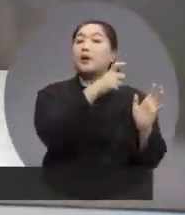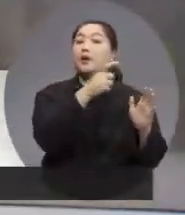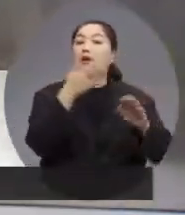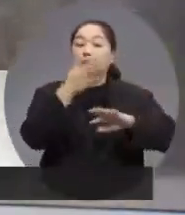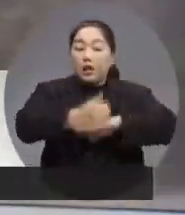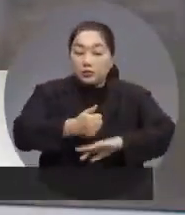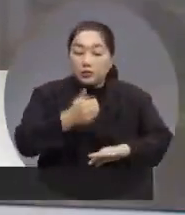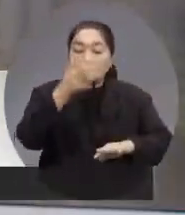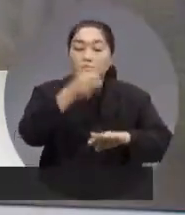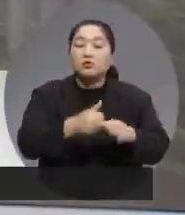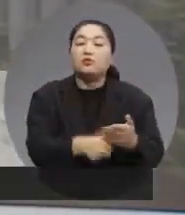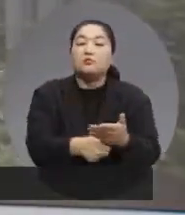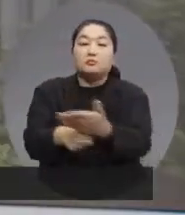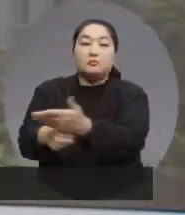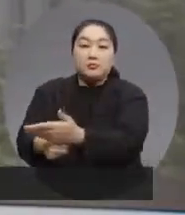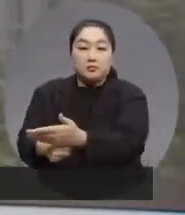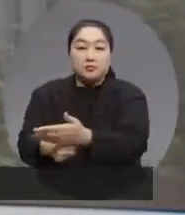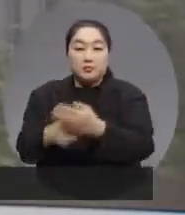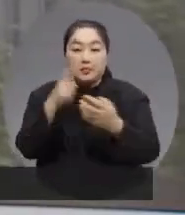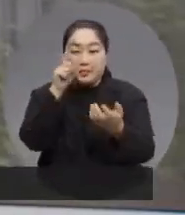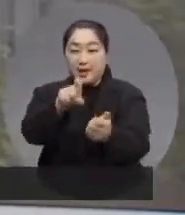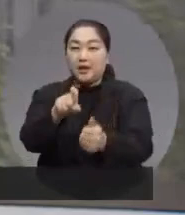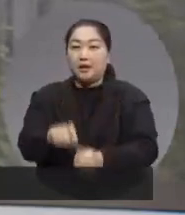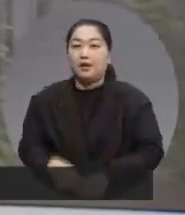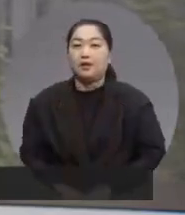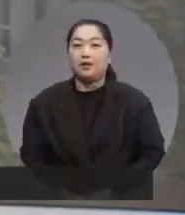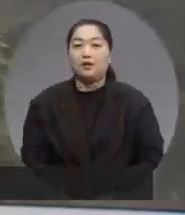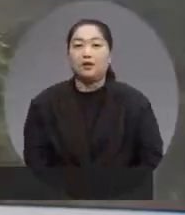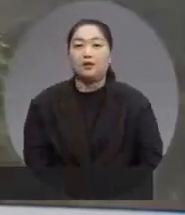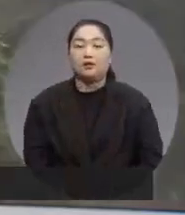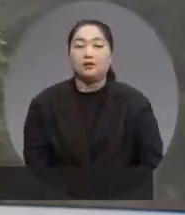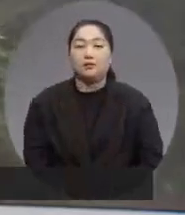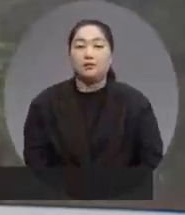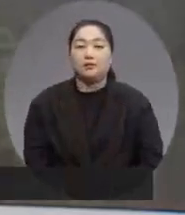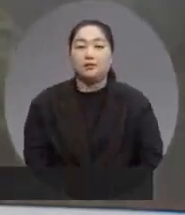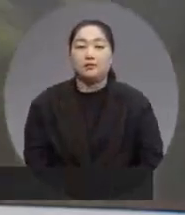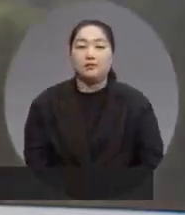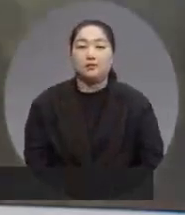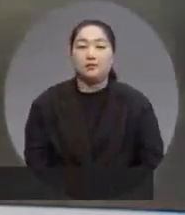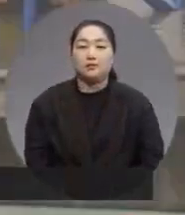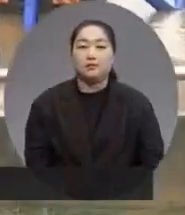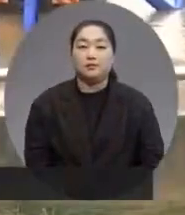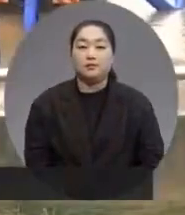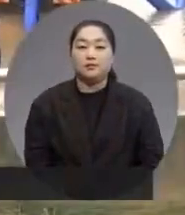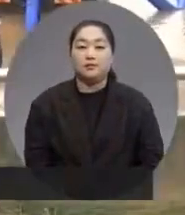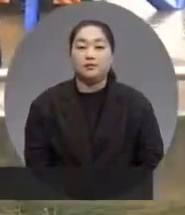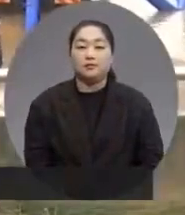뒤늦게 행정 절차를 거친 사실이 확인됐습니다. 김대웅 기자입니다.